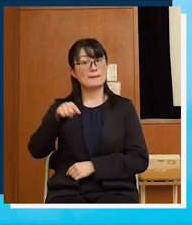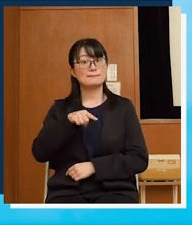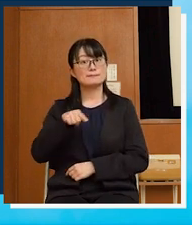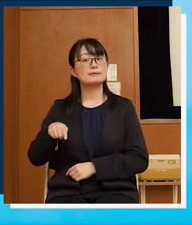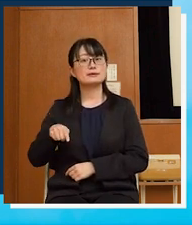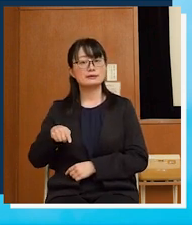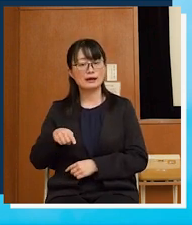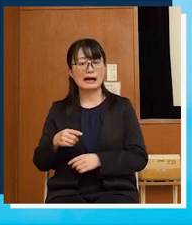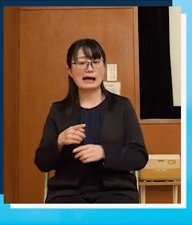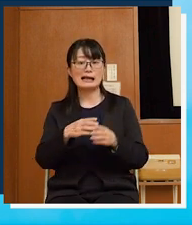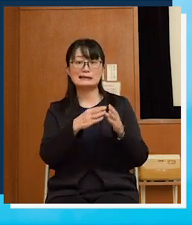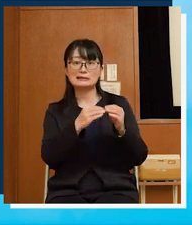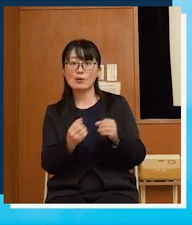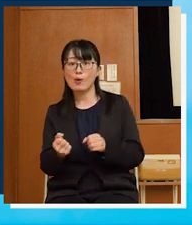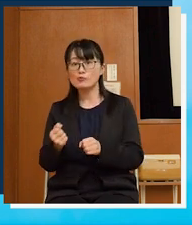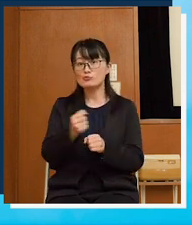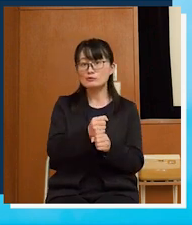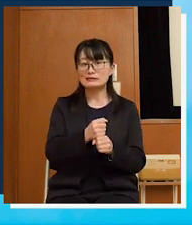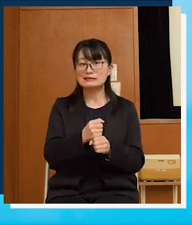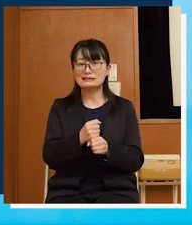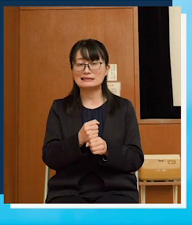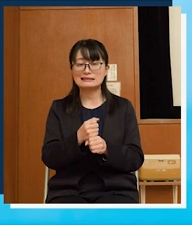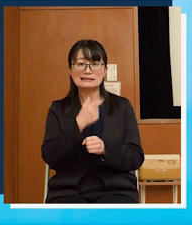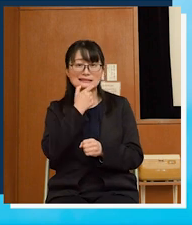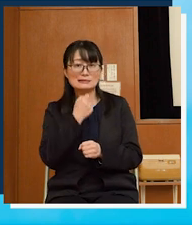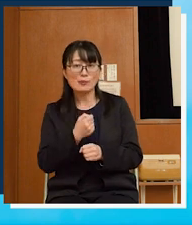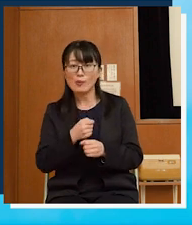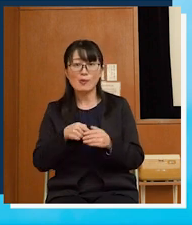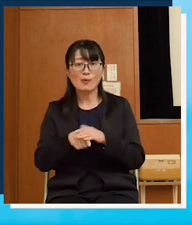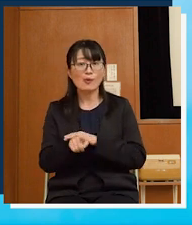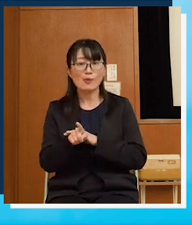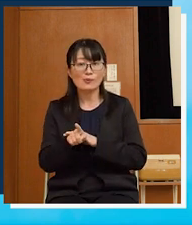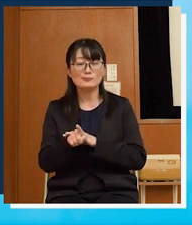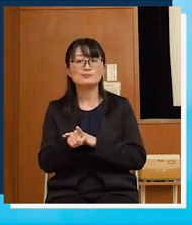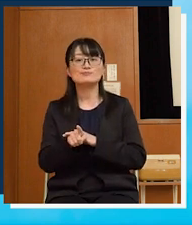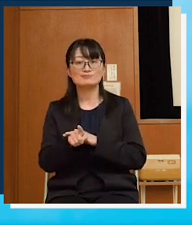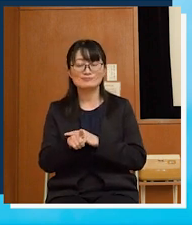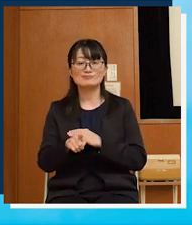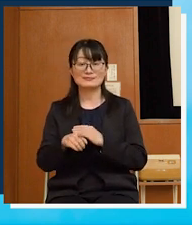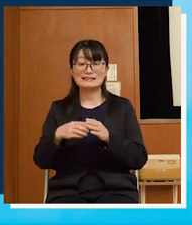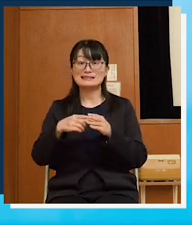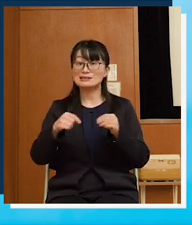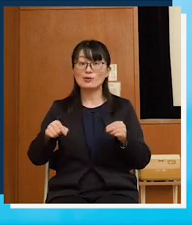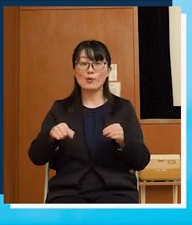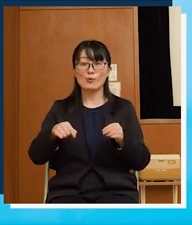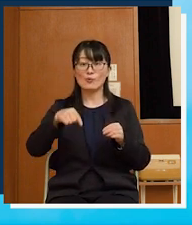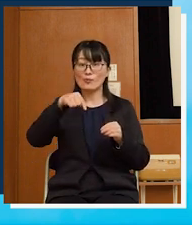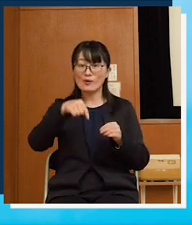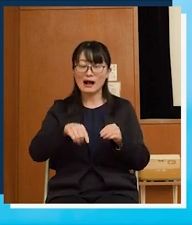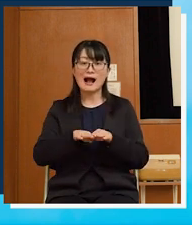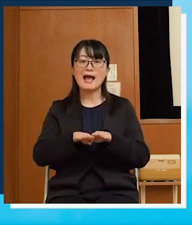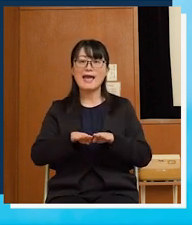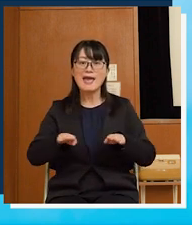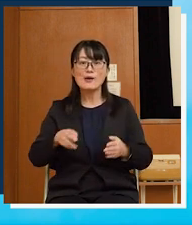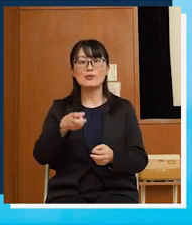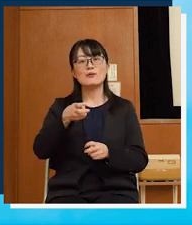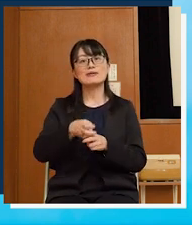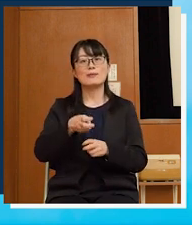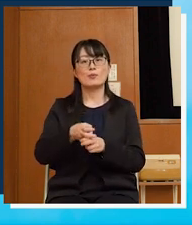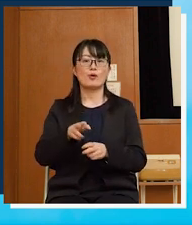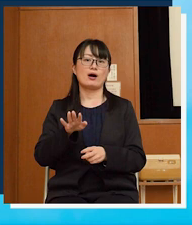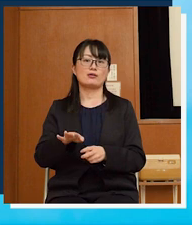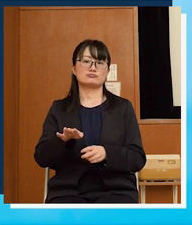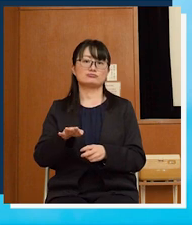日本への復帰を願ったのはなぜかというと日本がですね平和憲法を持ってるかなとこの平和憲法の元で基本